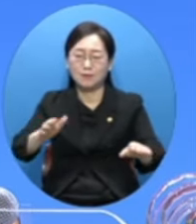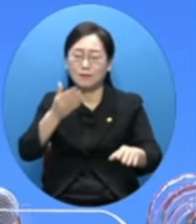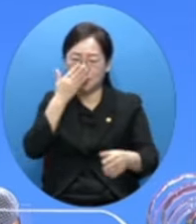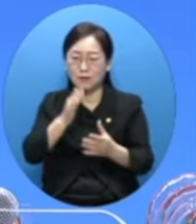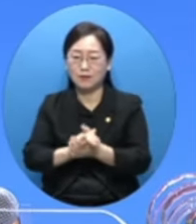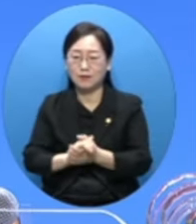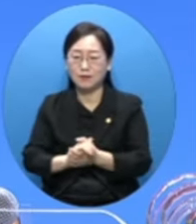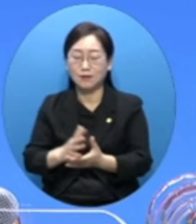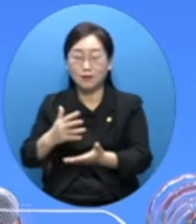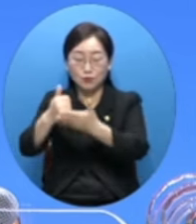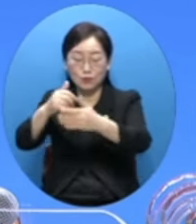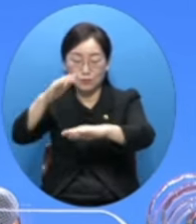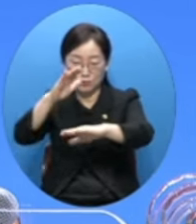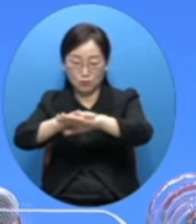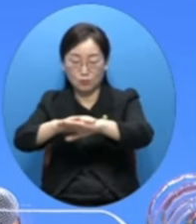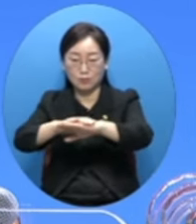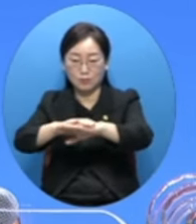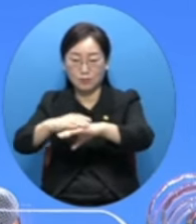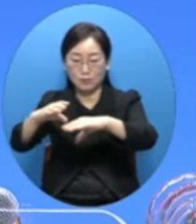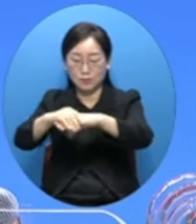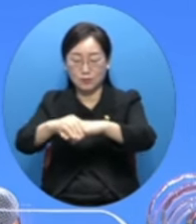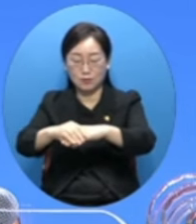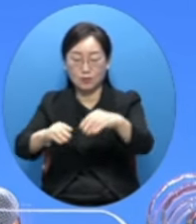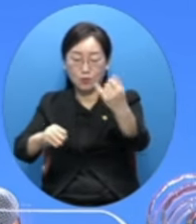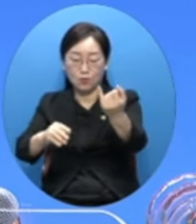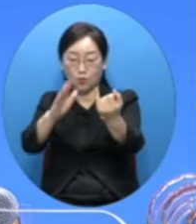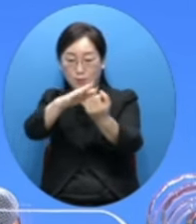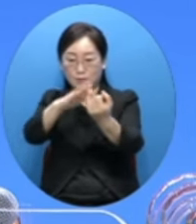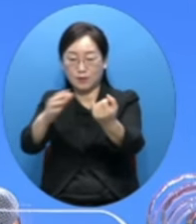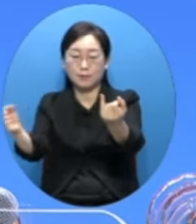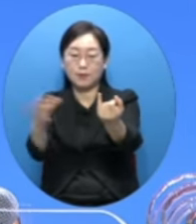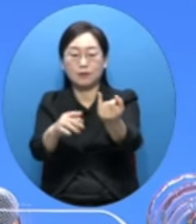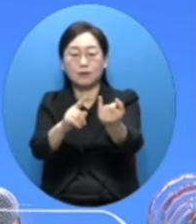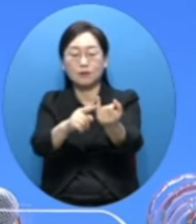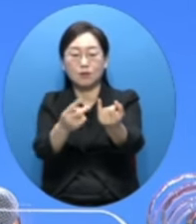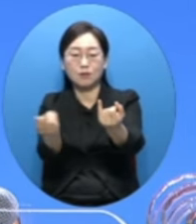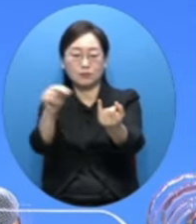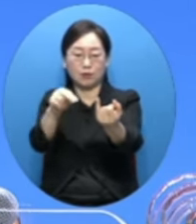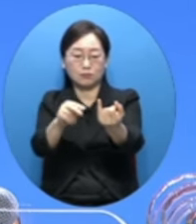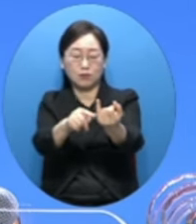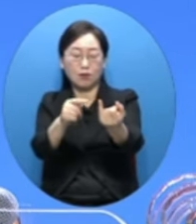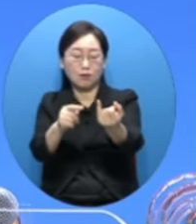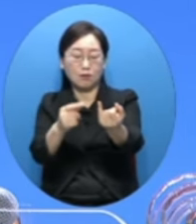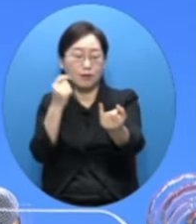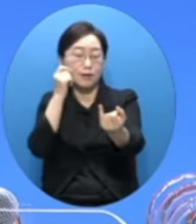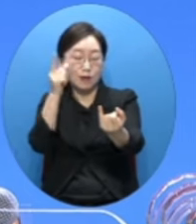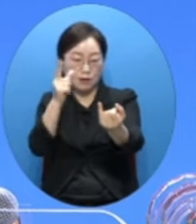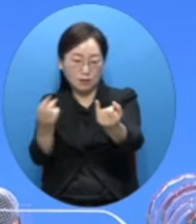주님이 손을 붙잡고 그 손에게 말씀하십니다. 달리라굼 손녀야 일어나라.